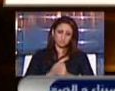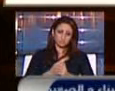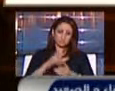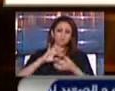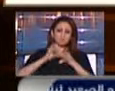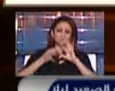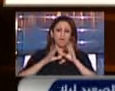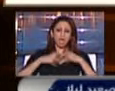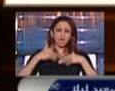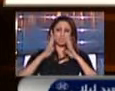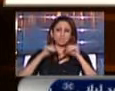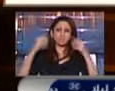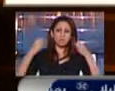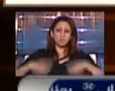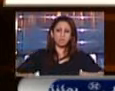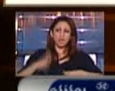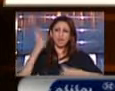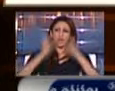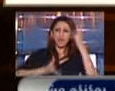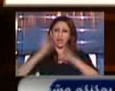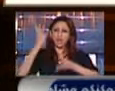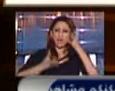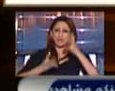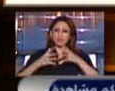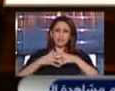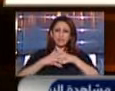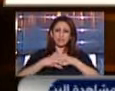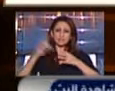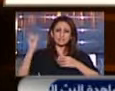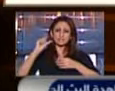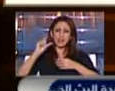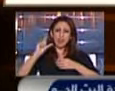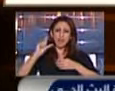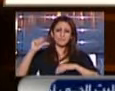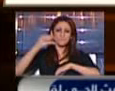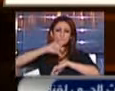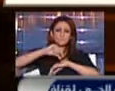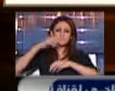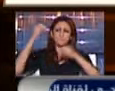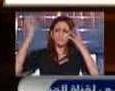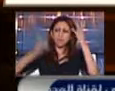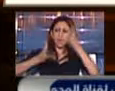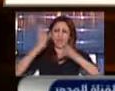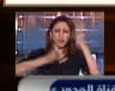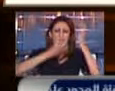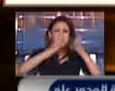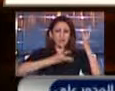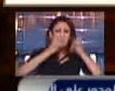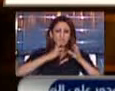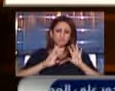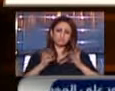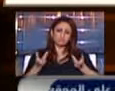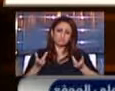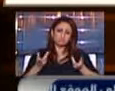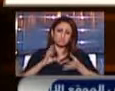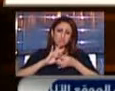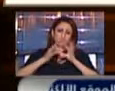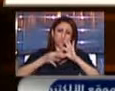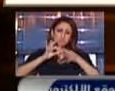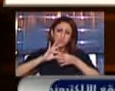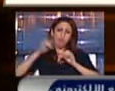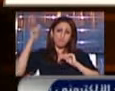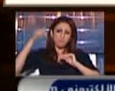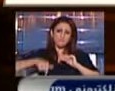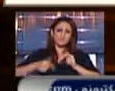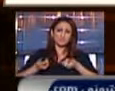البلد. احنا دلوقتي حرق مقرات الاخوان والشرطه في جميع انحاء مصر، والحزب لم تقبض